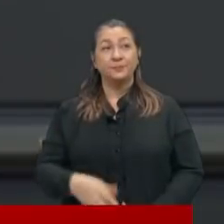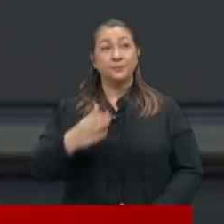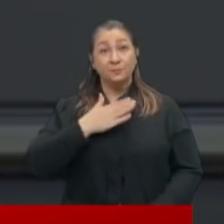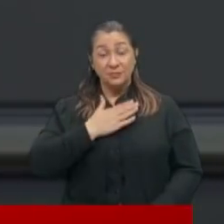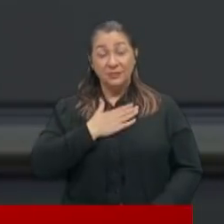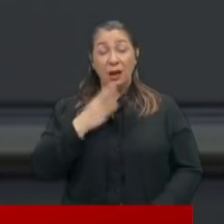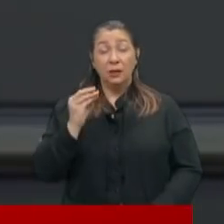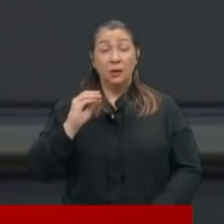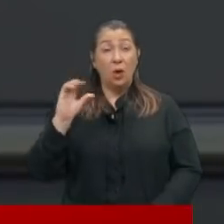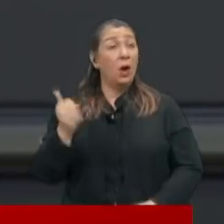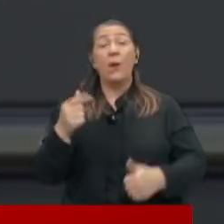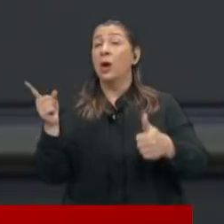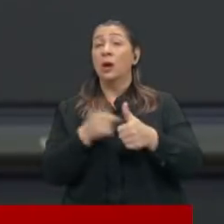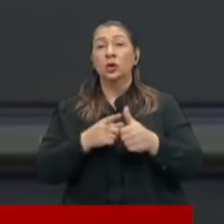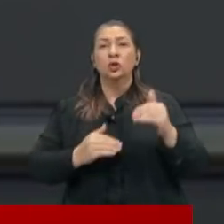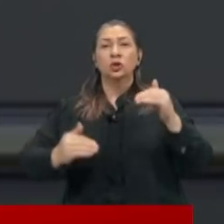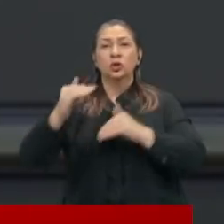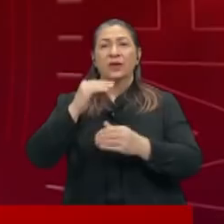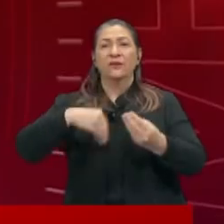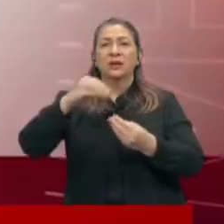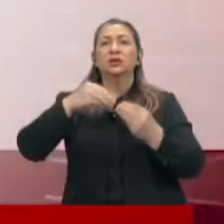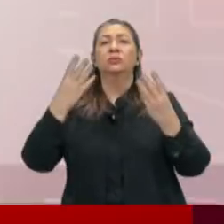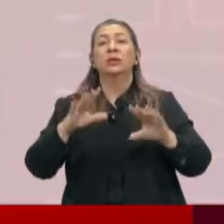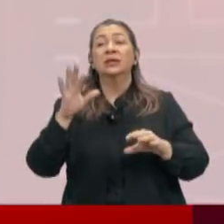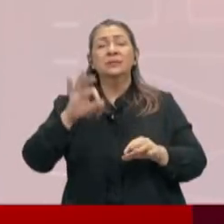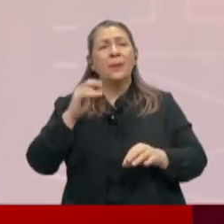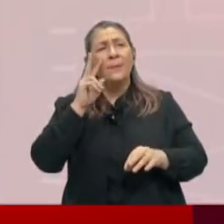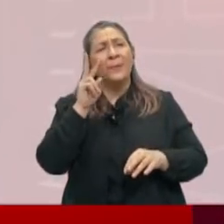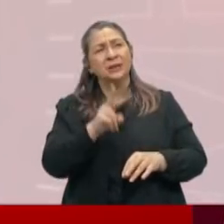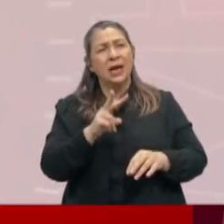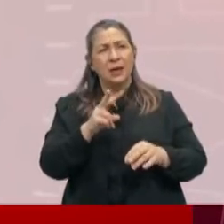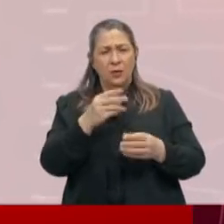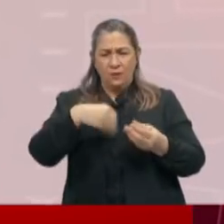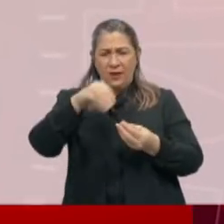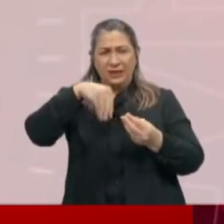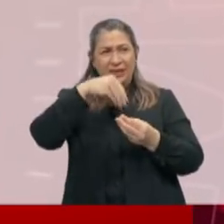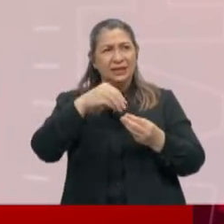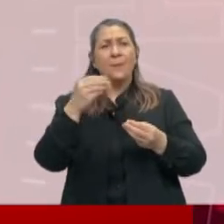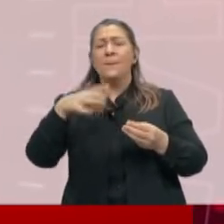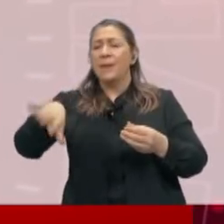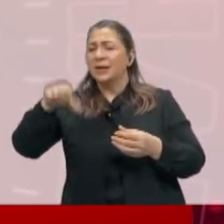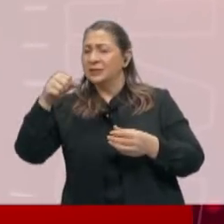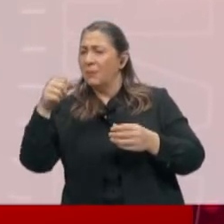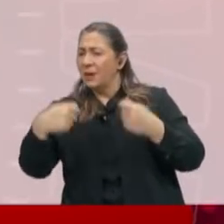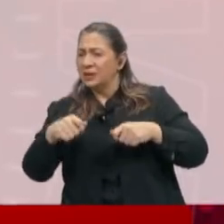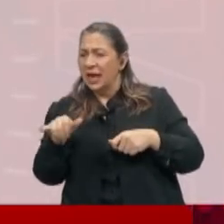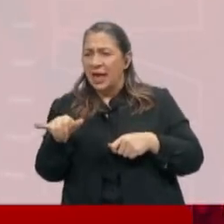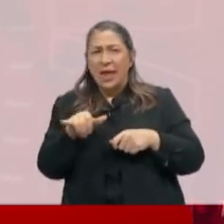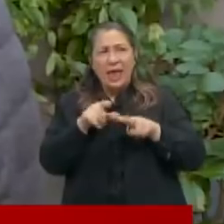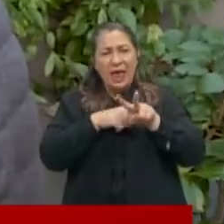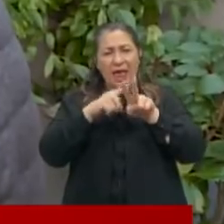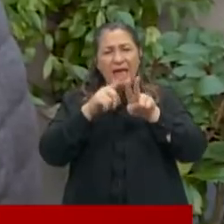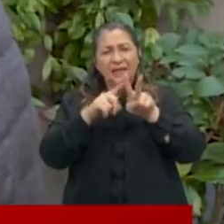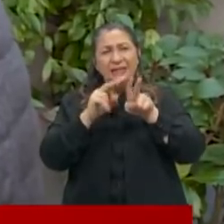Bizlerin en önemli önceliği yüksek faiz olmayacak. Şimdi baktığınız zaman mevduat faiz oranları da Merkez Bankası'na yakınsamaya